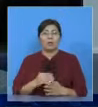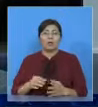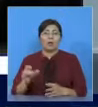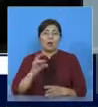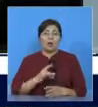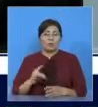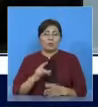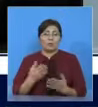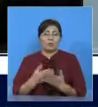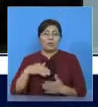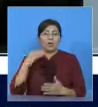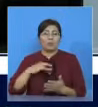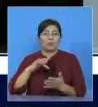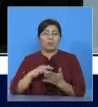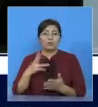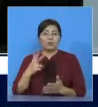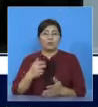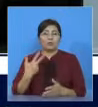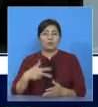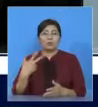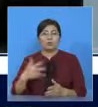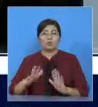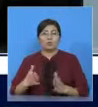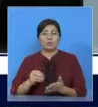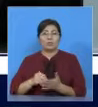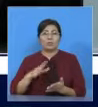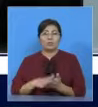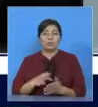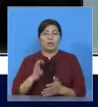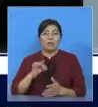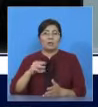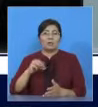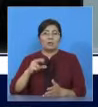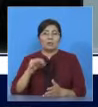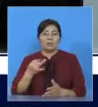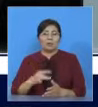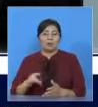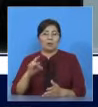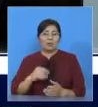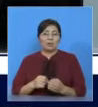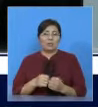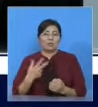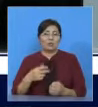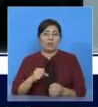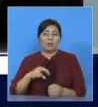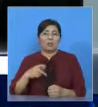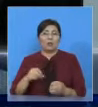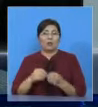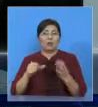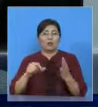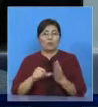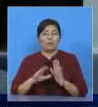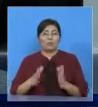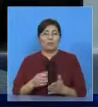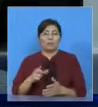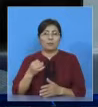бөлісінде Ақтөбе қаласында 330 жағдай, жаңа жағдай тіркелді. Айтекеби ауданында 3, Алға ауданында 16 жағдай,